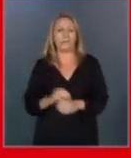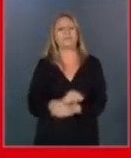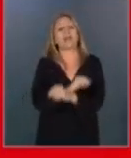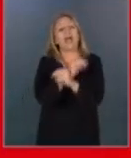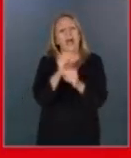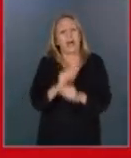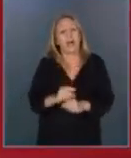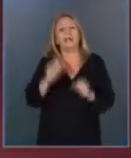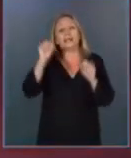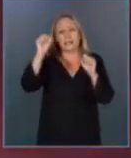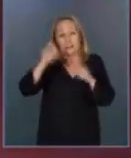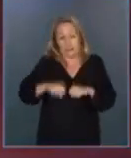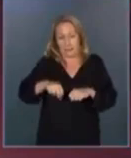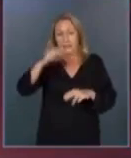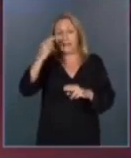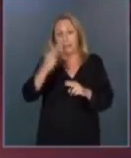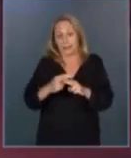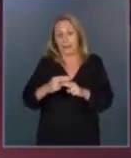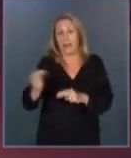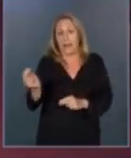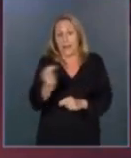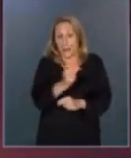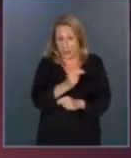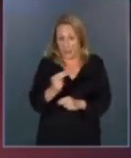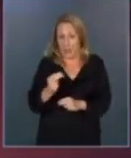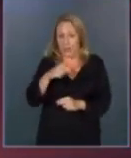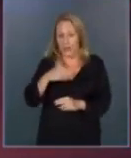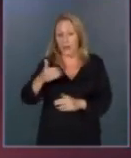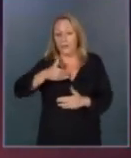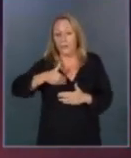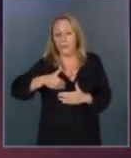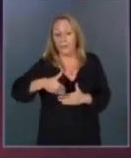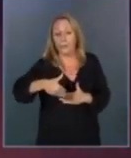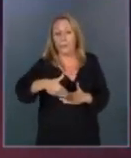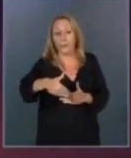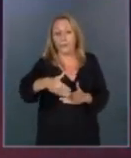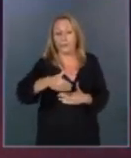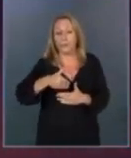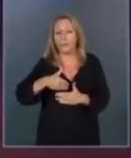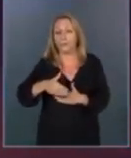ναι, για μας είναι ένα κρίσιμο ζήτημα αυτό που το επόμενο διάστημα